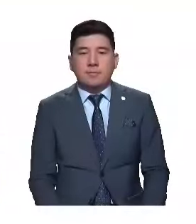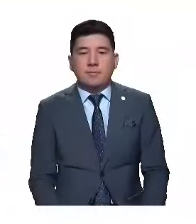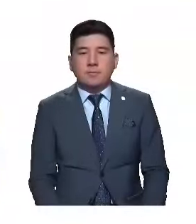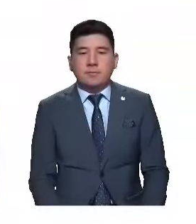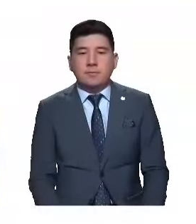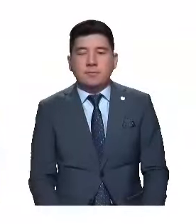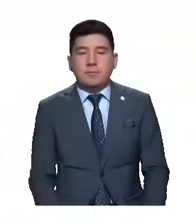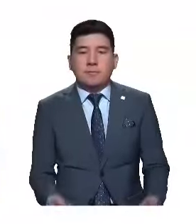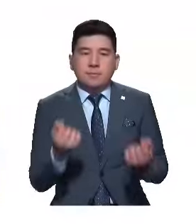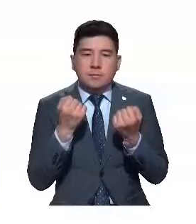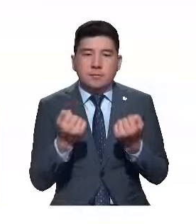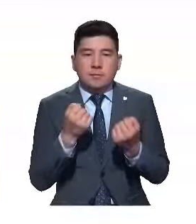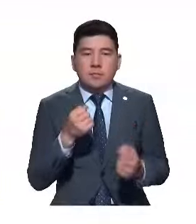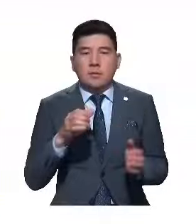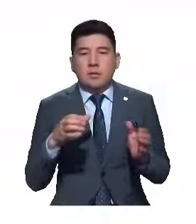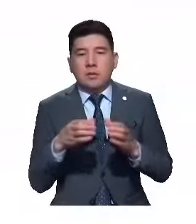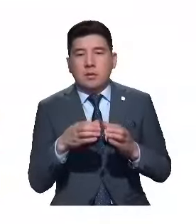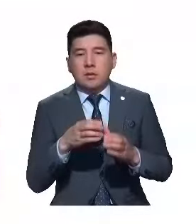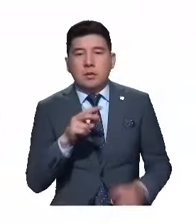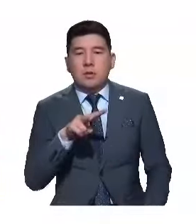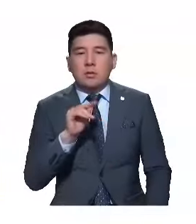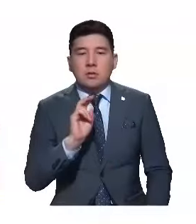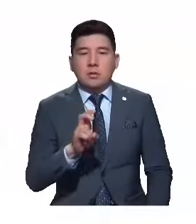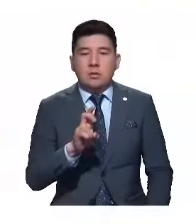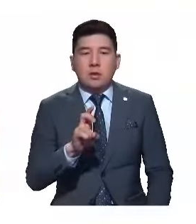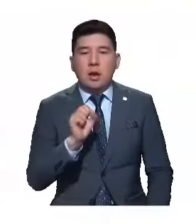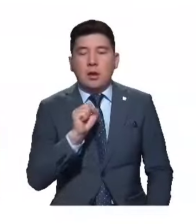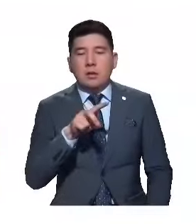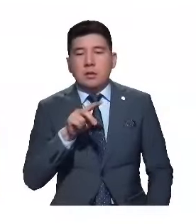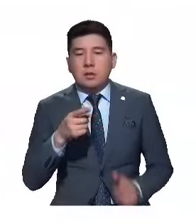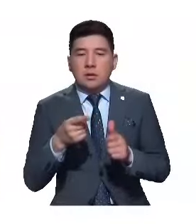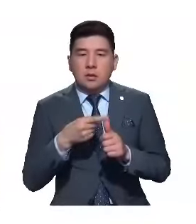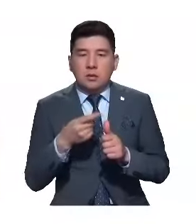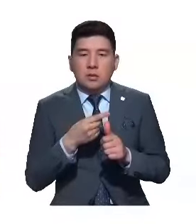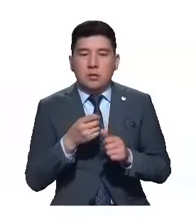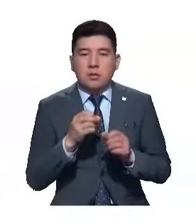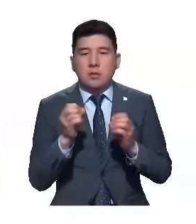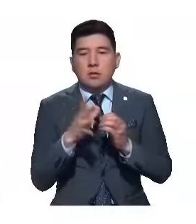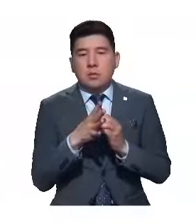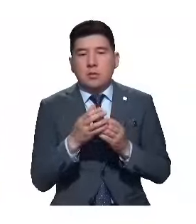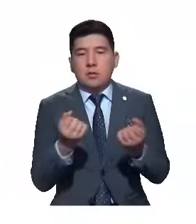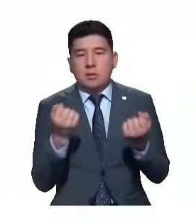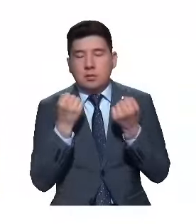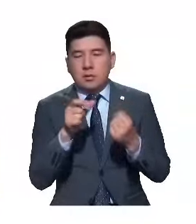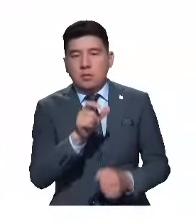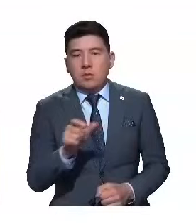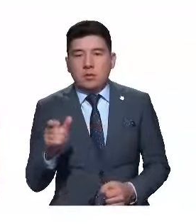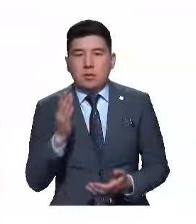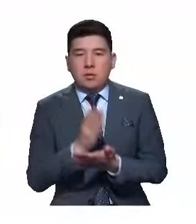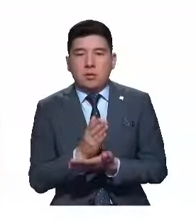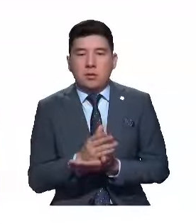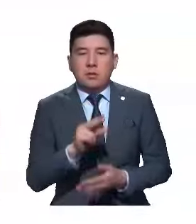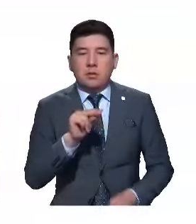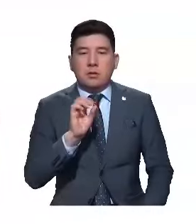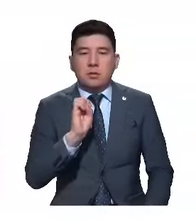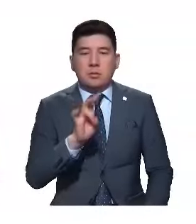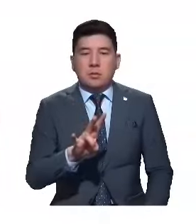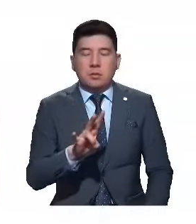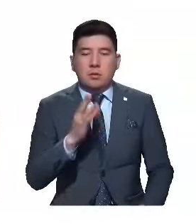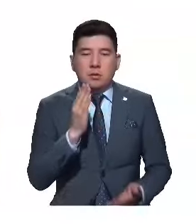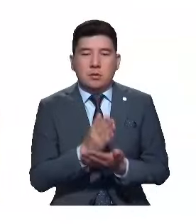В спортивном клубе «Алгаз» сегодня занимается около 100 уникальных спортсменов. В их числе неоднократные чемпионы. Мы рады